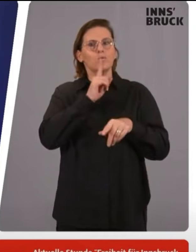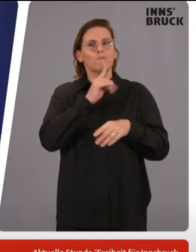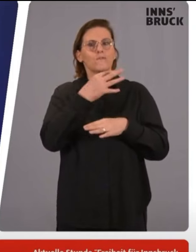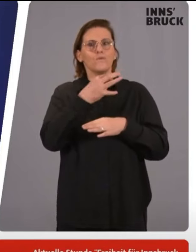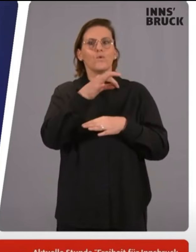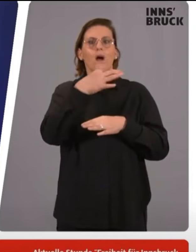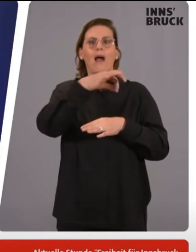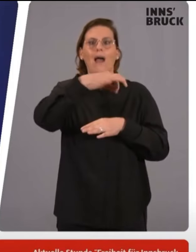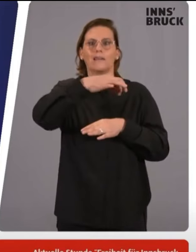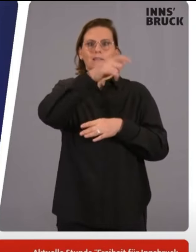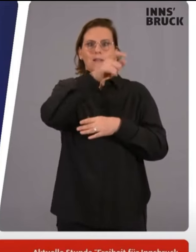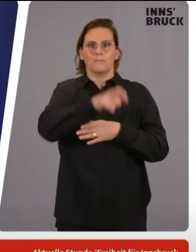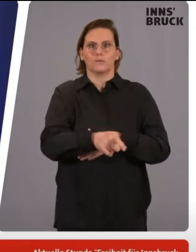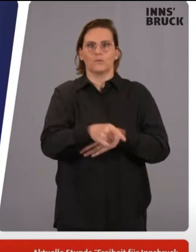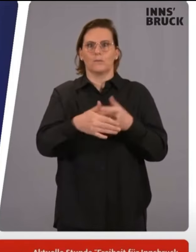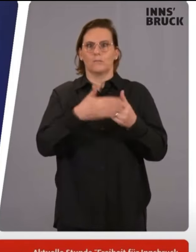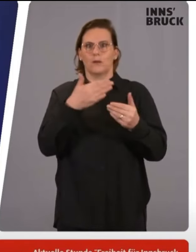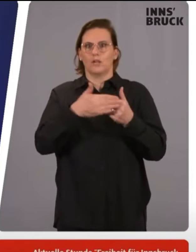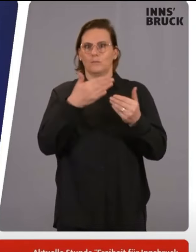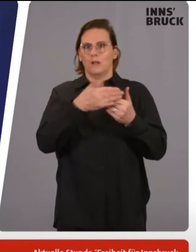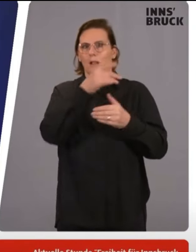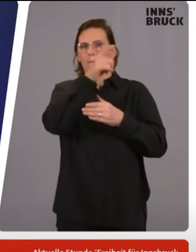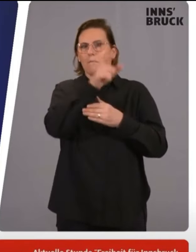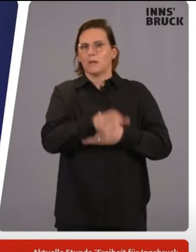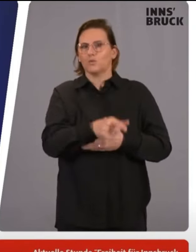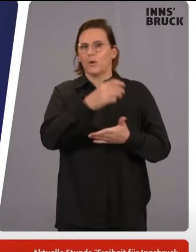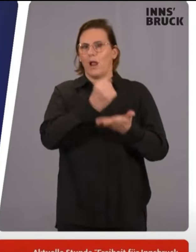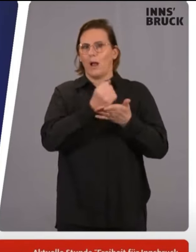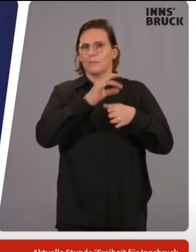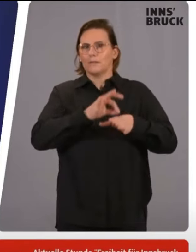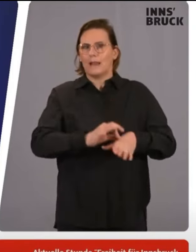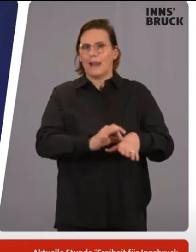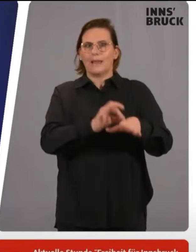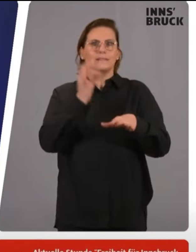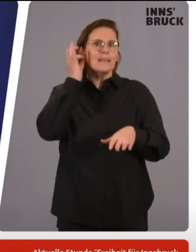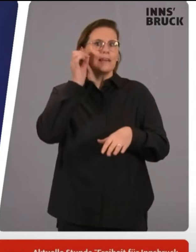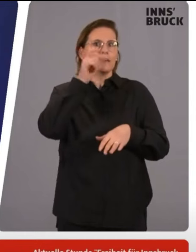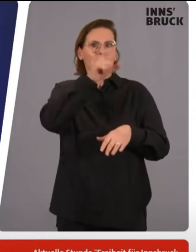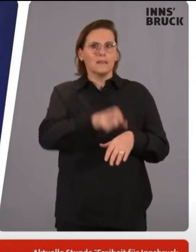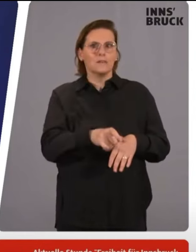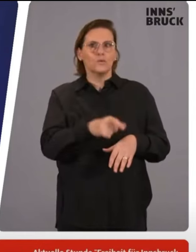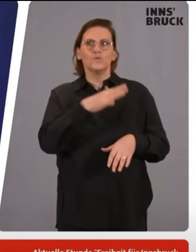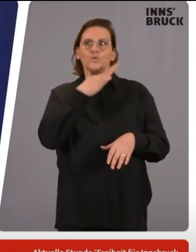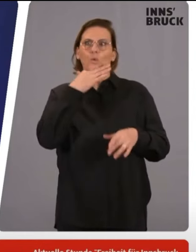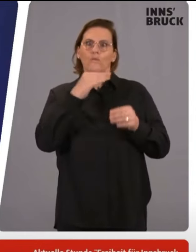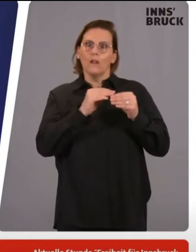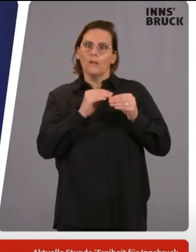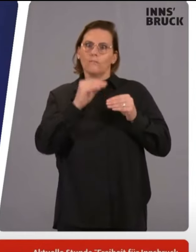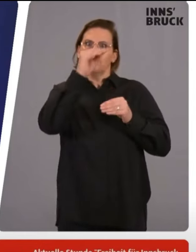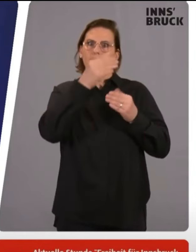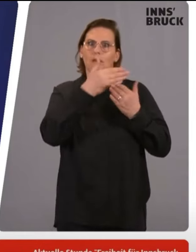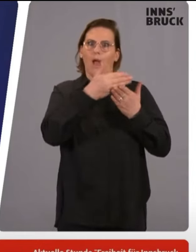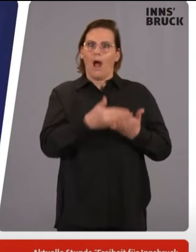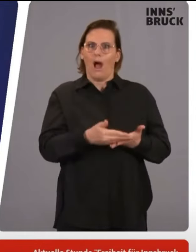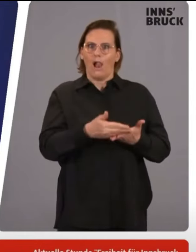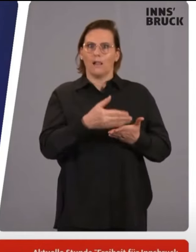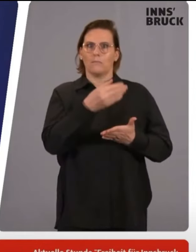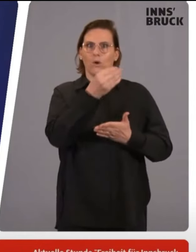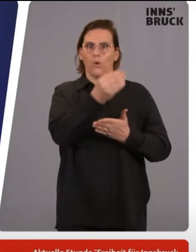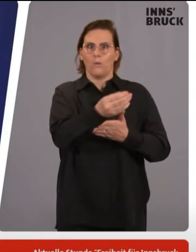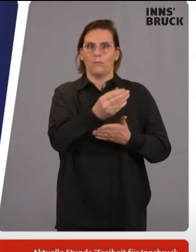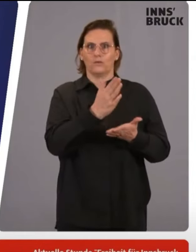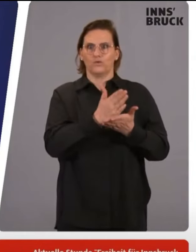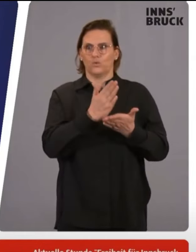personalamtsleiterin der da so hoch dotiert hat wo andere Leid Rahen können die 30 bei der Stadt sein die weit drunter